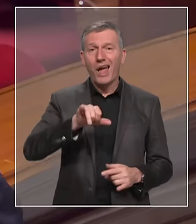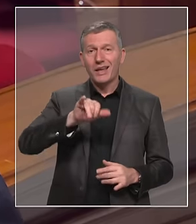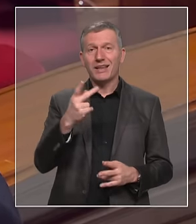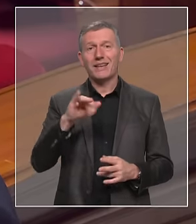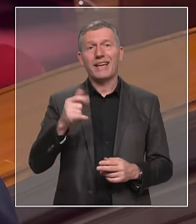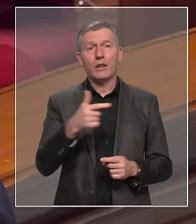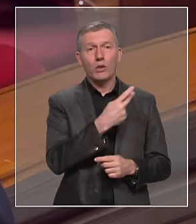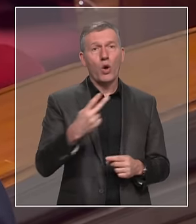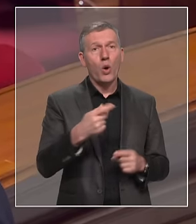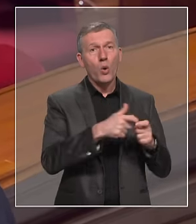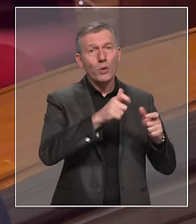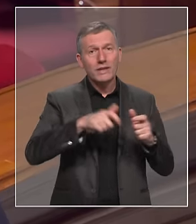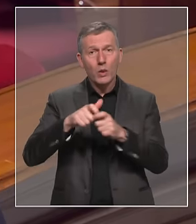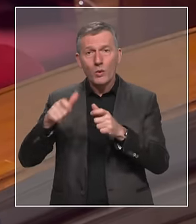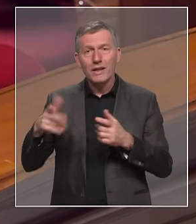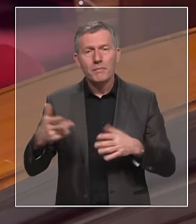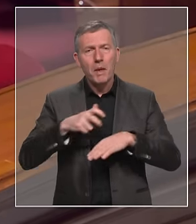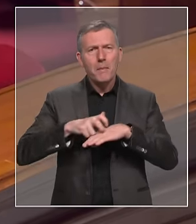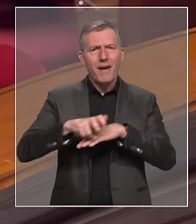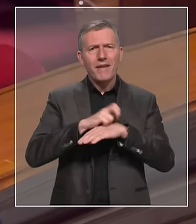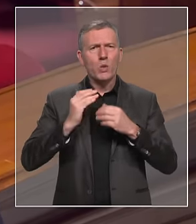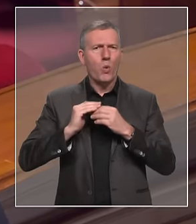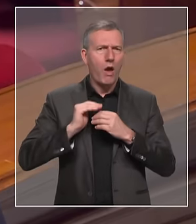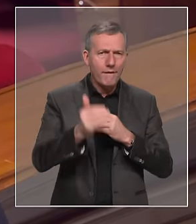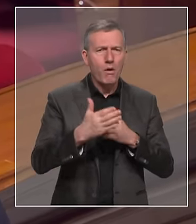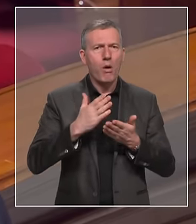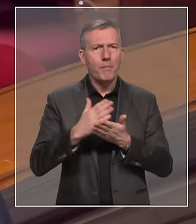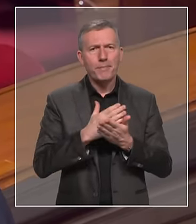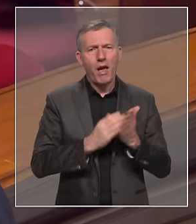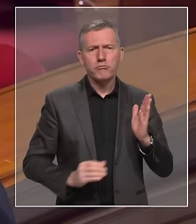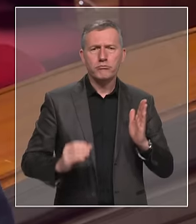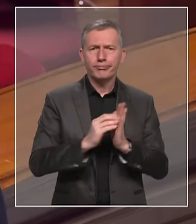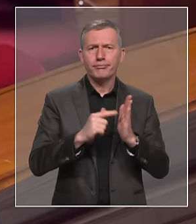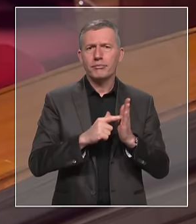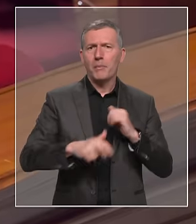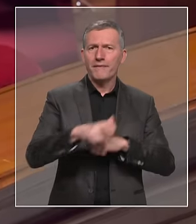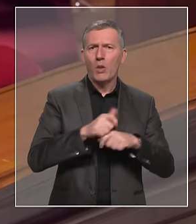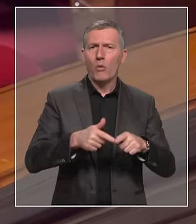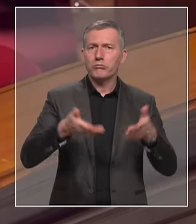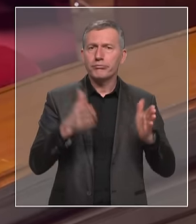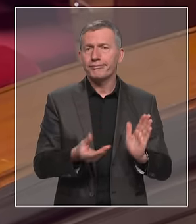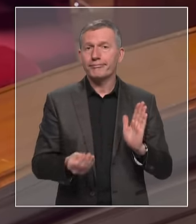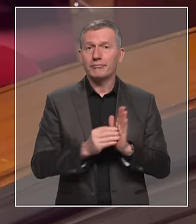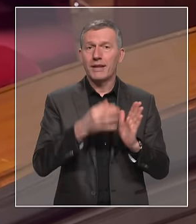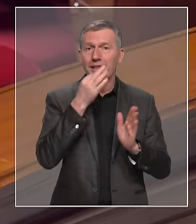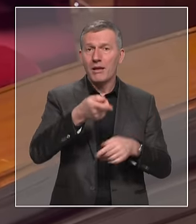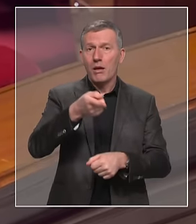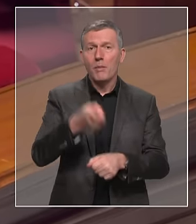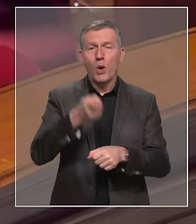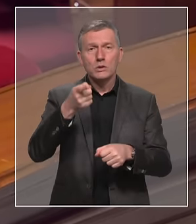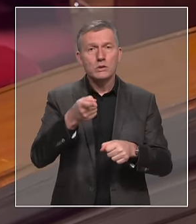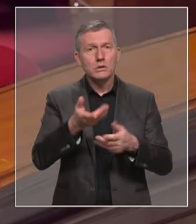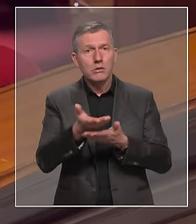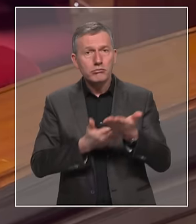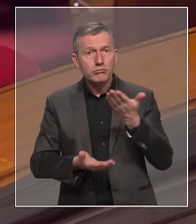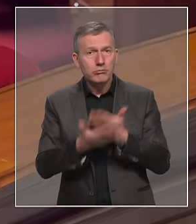ce sujet, la préfecture a été au devant de ses responsabilités, a pris un arrêté préfectoral pour imposer qu'il y ait une mesure de